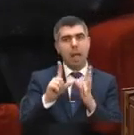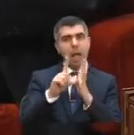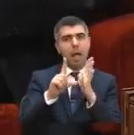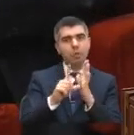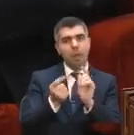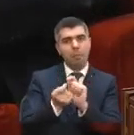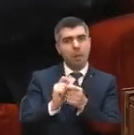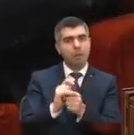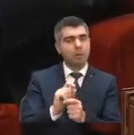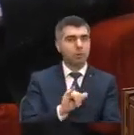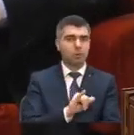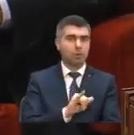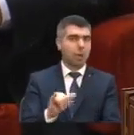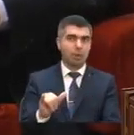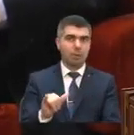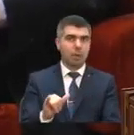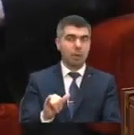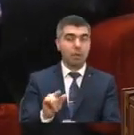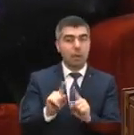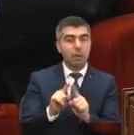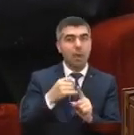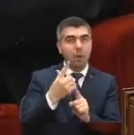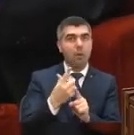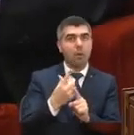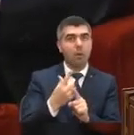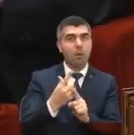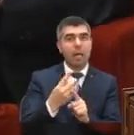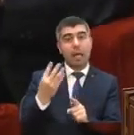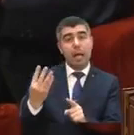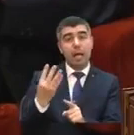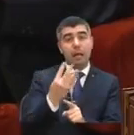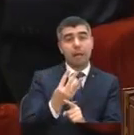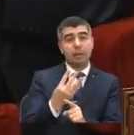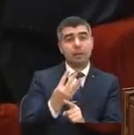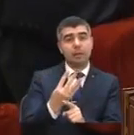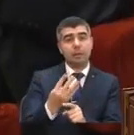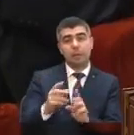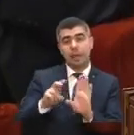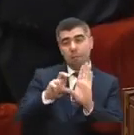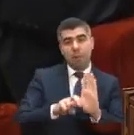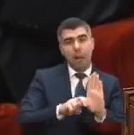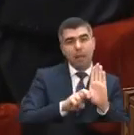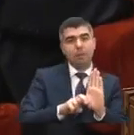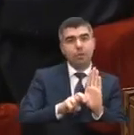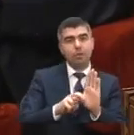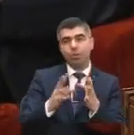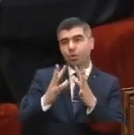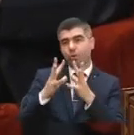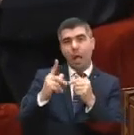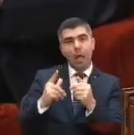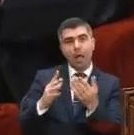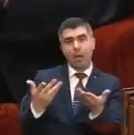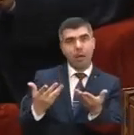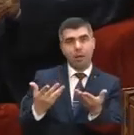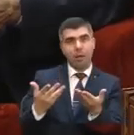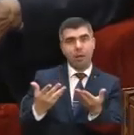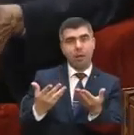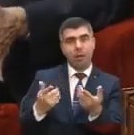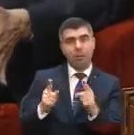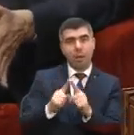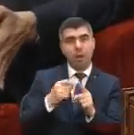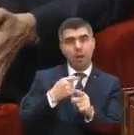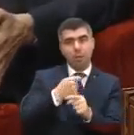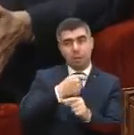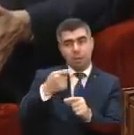غير هو الا غنعدلو وندخلو فيه الكاتكاترات. الكاتكات شحال تيهز دابا؟ انتم تقولوا الدير هذا ما يمكنش، خصنا شي حاجه اللي تهز الكاتكات. الا